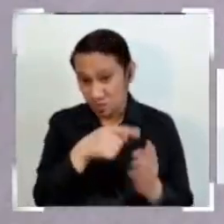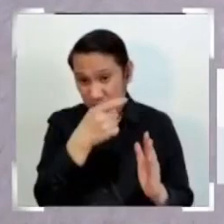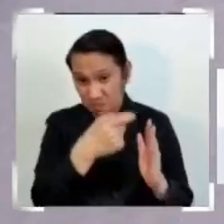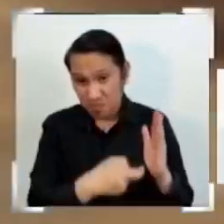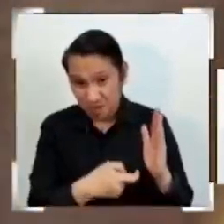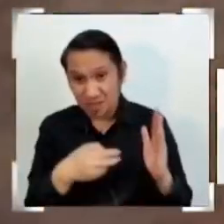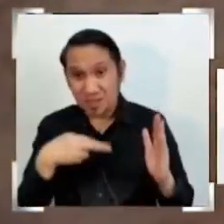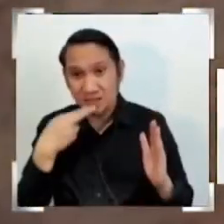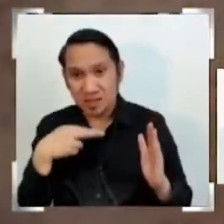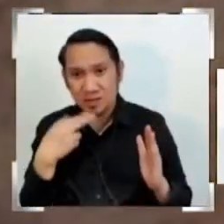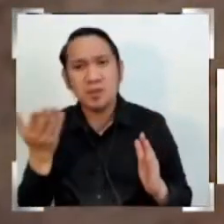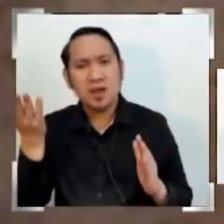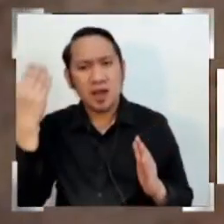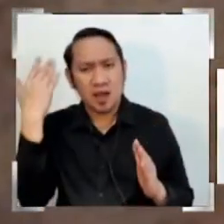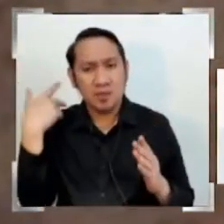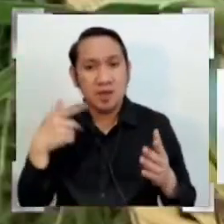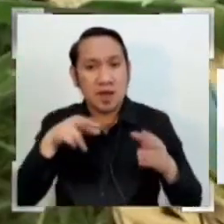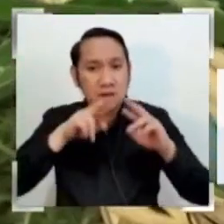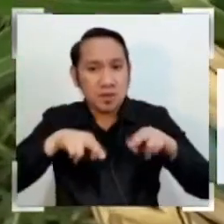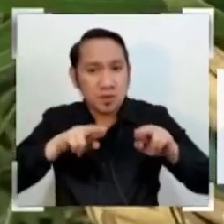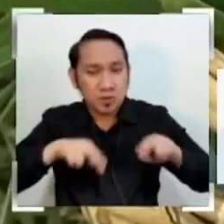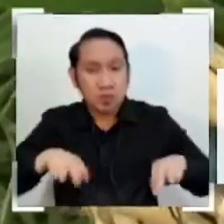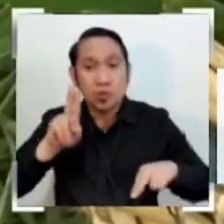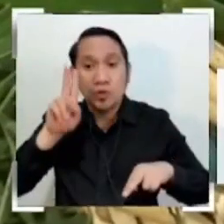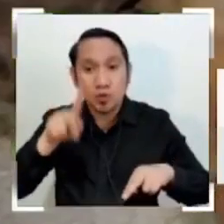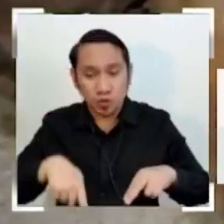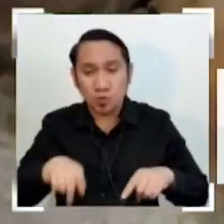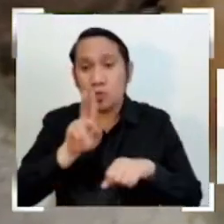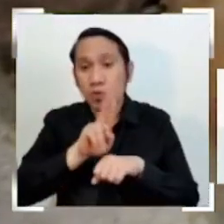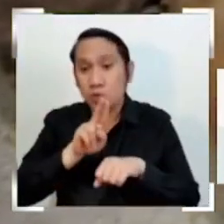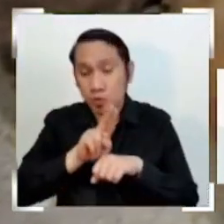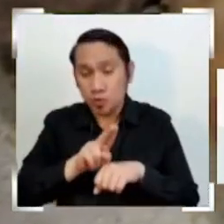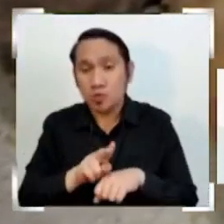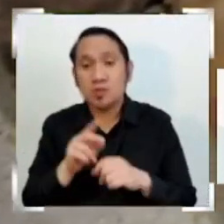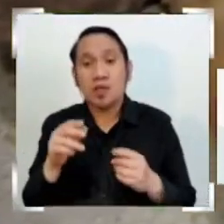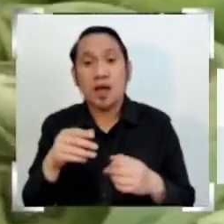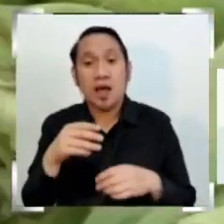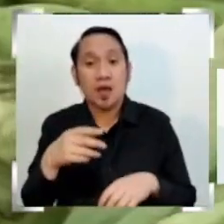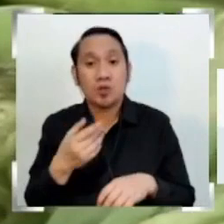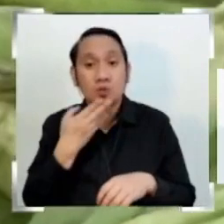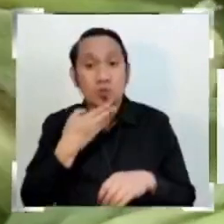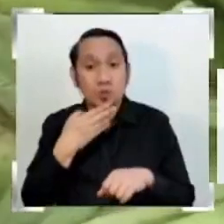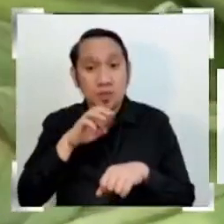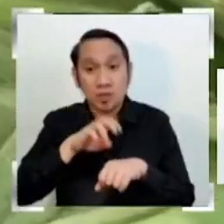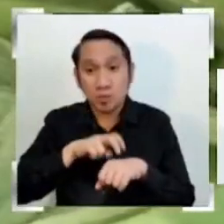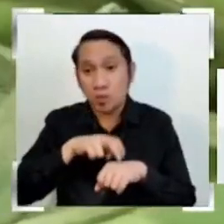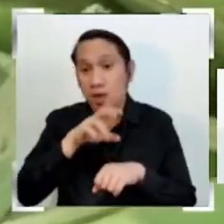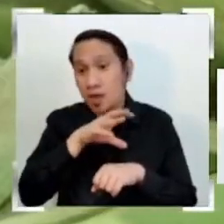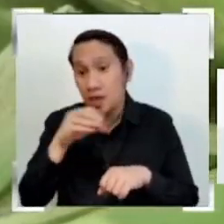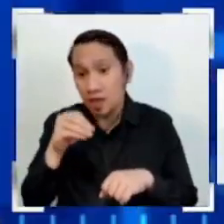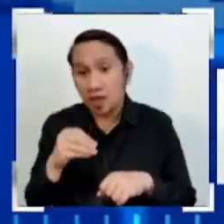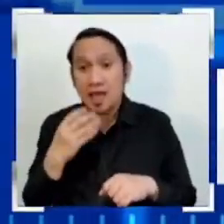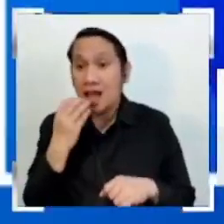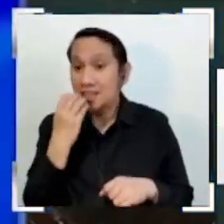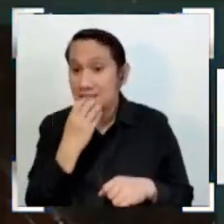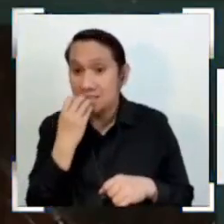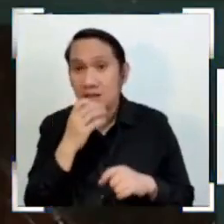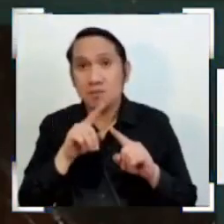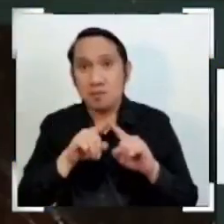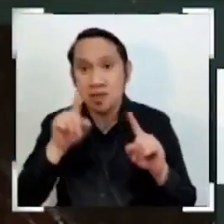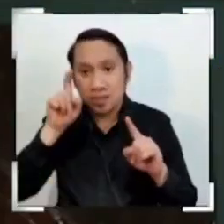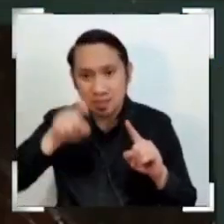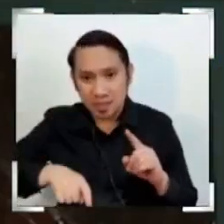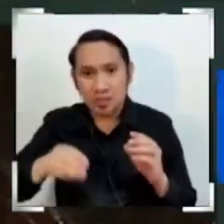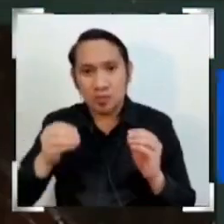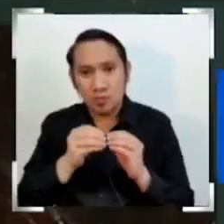noon sa UP tungkol sa paggamit ng kamote at white corn bilang alternatibo sa bigas. Pero kailangan pa itong pag-aralan.